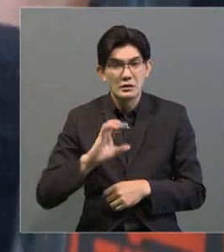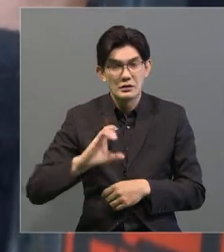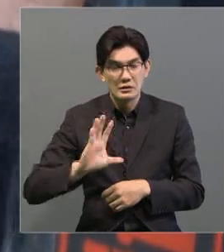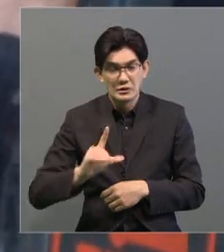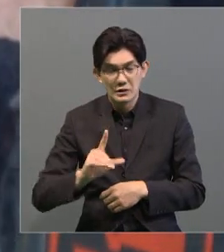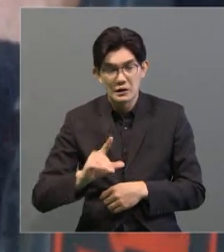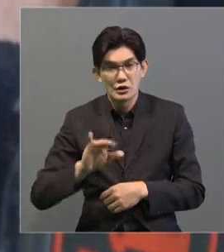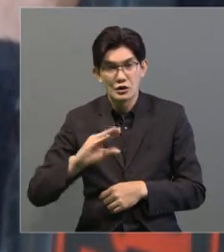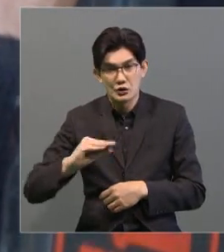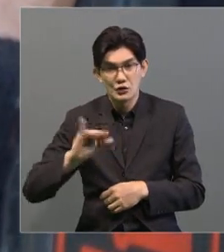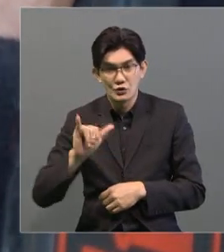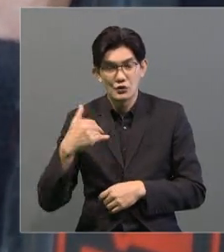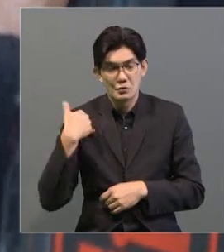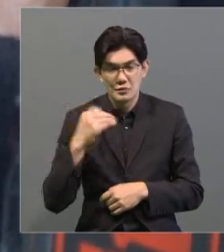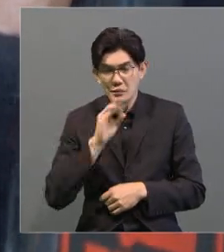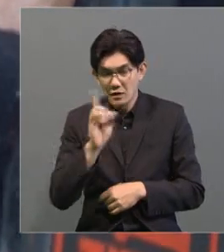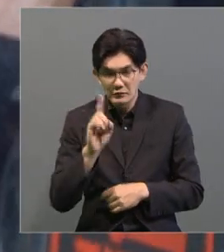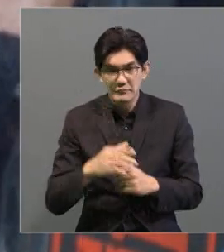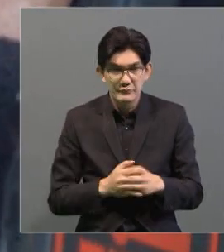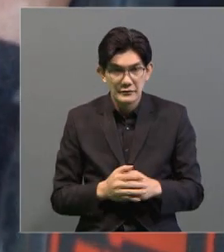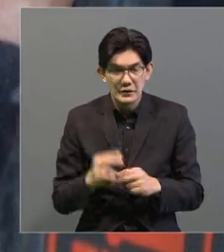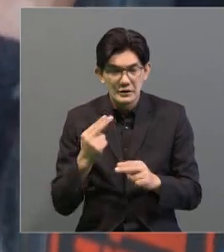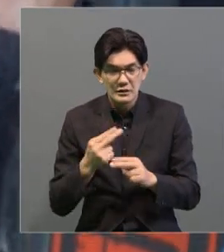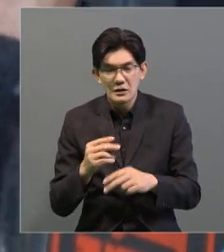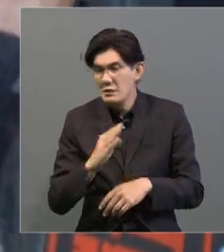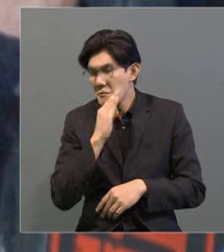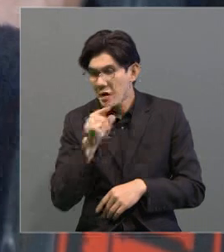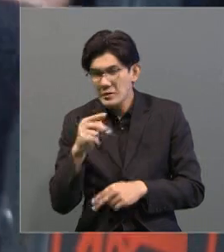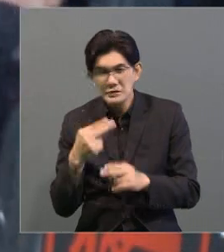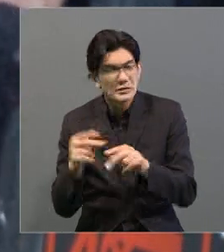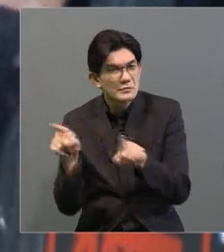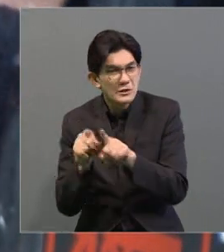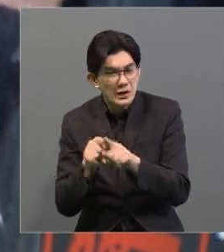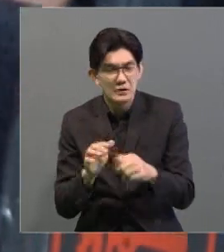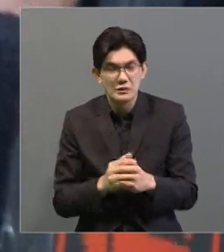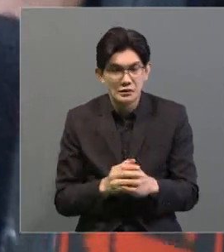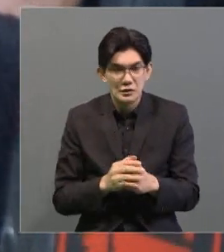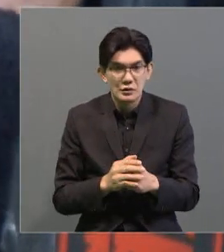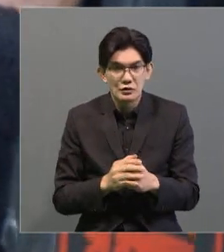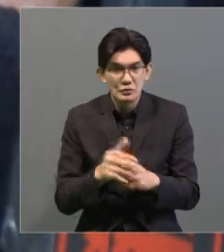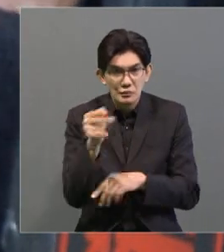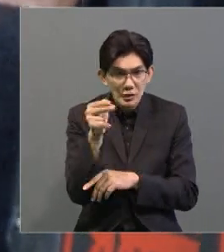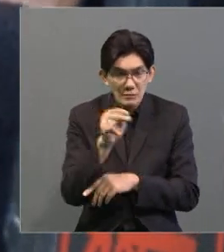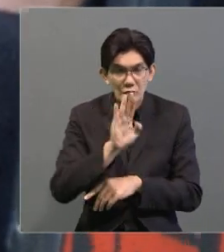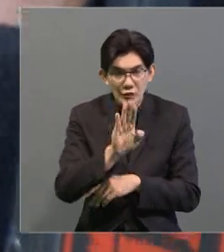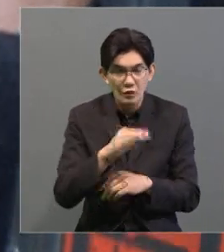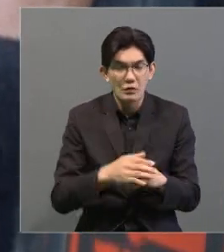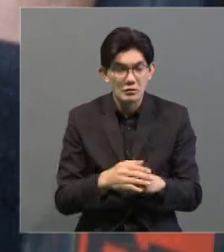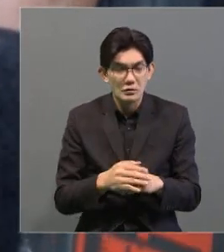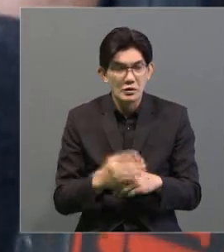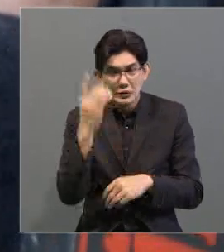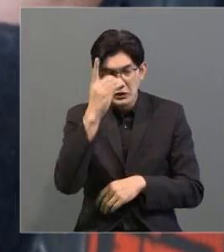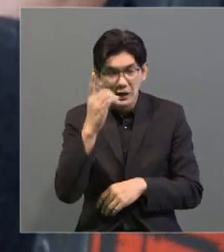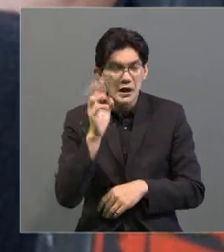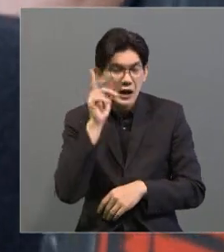ริงแต่ปรากฏว่าไอ้ของปลอมเนี่ยมันชื่อชัยโยเหมือนกันแล้วมันก็ไปเอาคลิปของพี่หนุ่มเนี่ยอันนี้ในคลิปอันนี้คือของจริงน